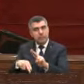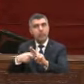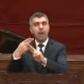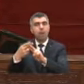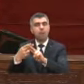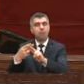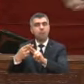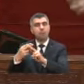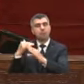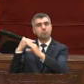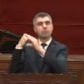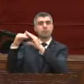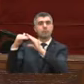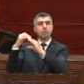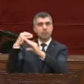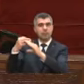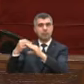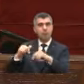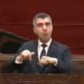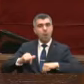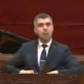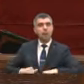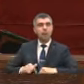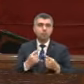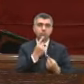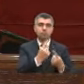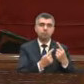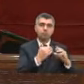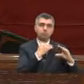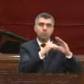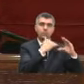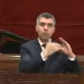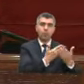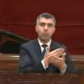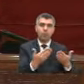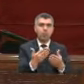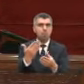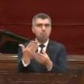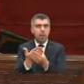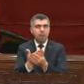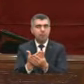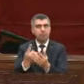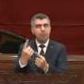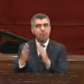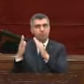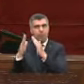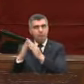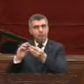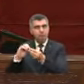ليه الجواب ونحيل الجواب للمؤسسة الوطنية ولا الوزارة كيف ما كانت الملفات سواء تعلق بالعقار ولا